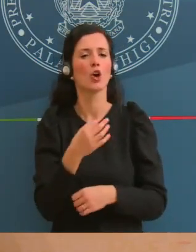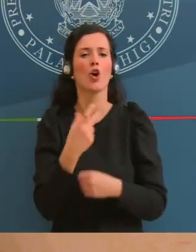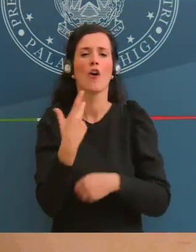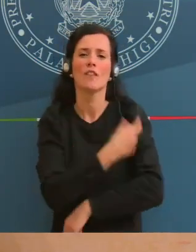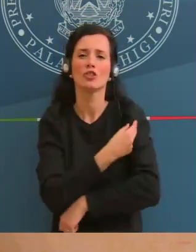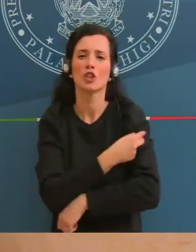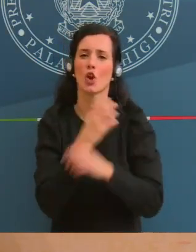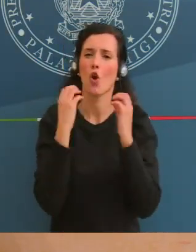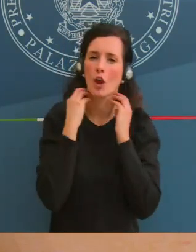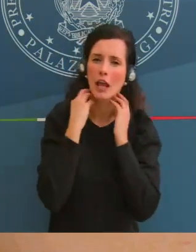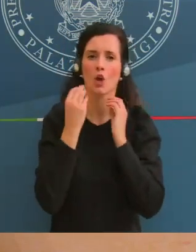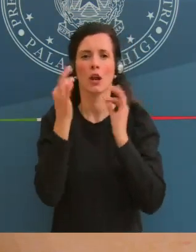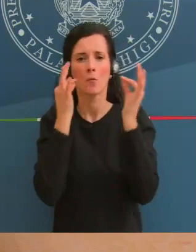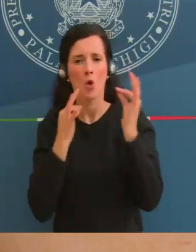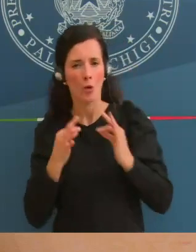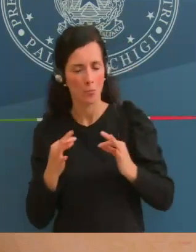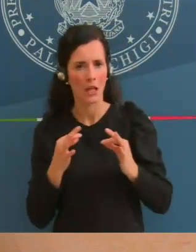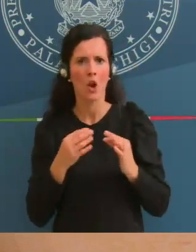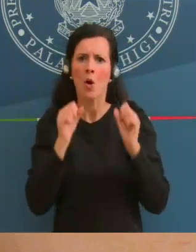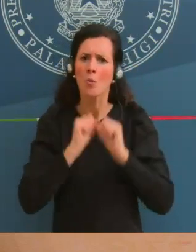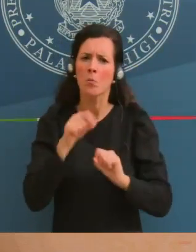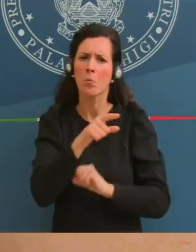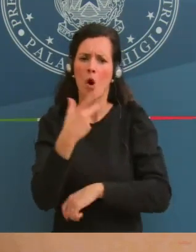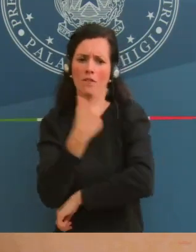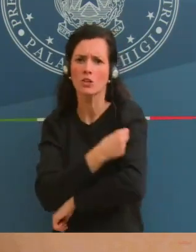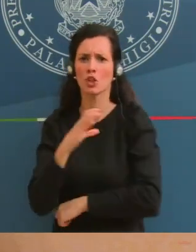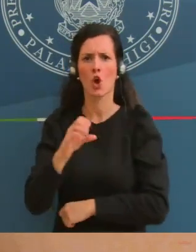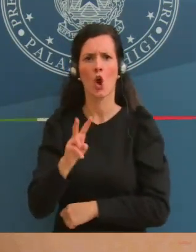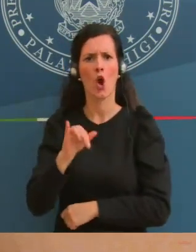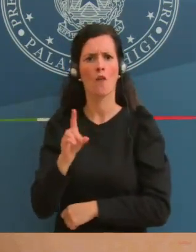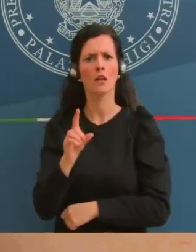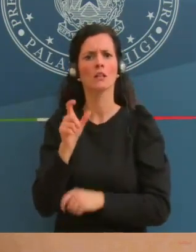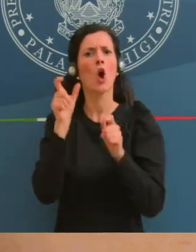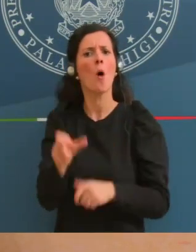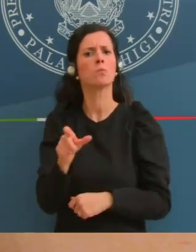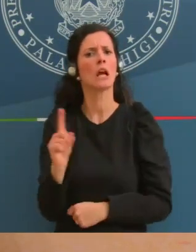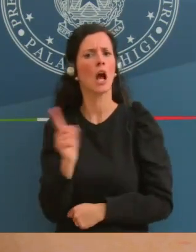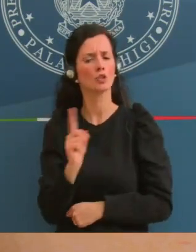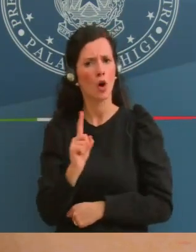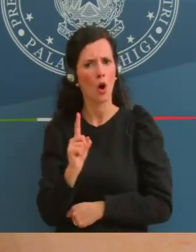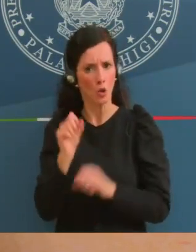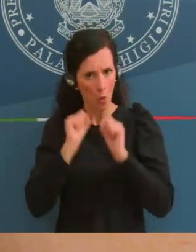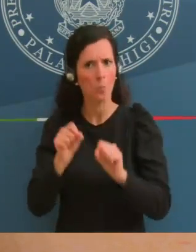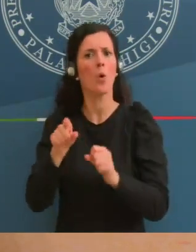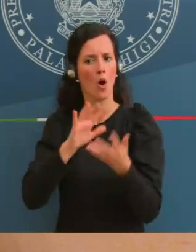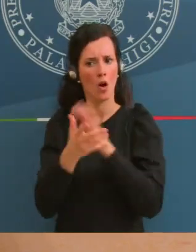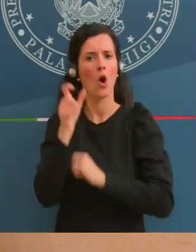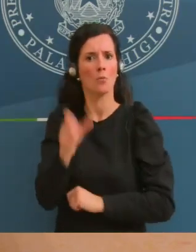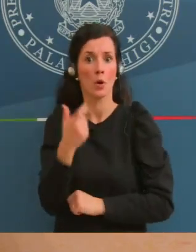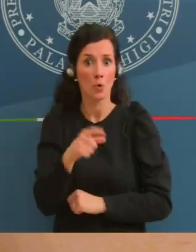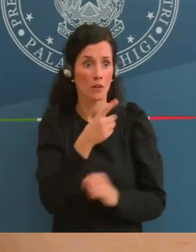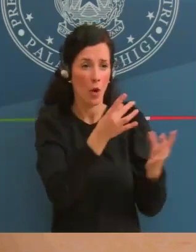decine di migliaia di morti e devastando l'economia nazionale volevo sapere se c'era la base luna diciamo motivazioni scientifiche